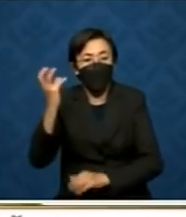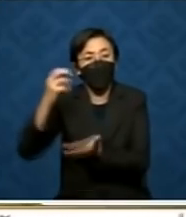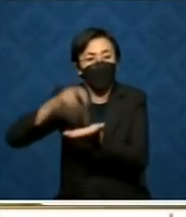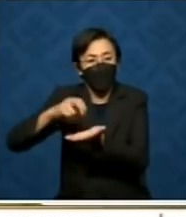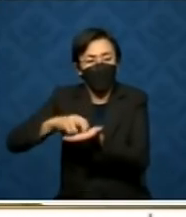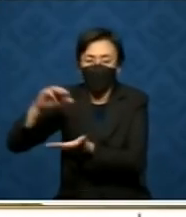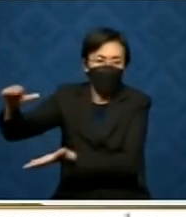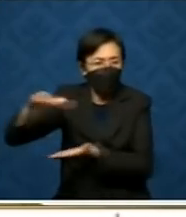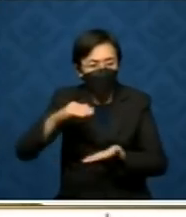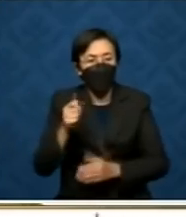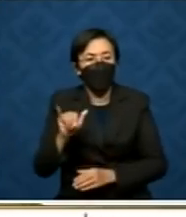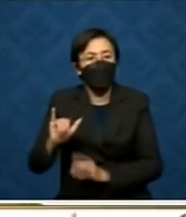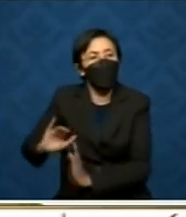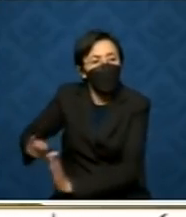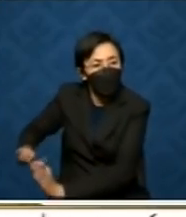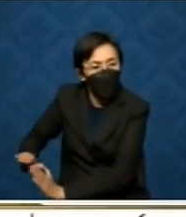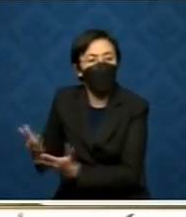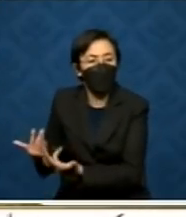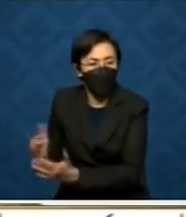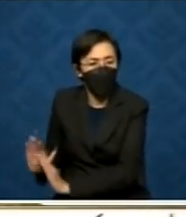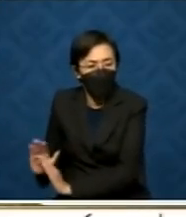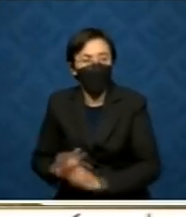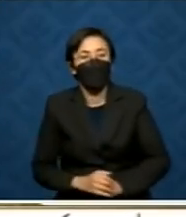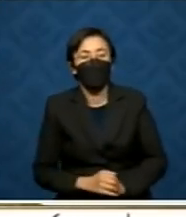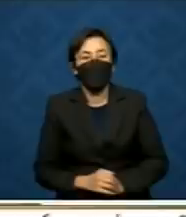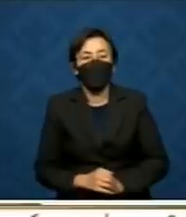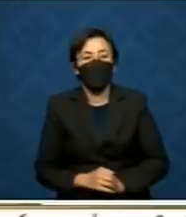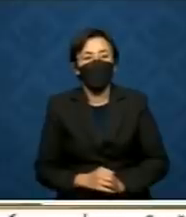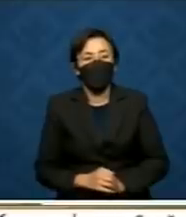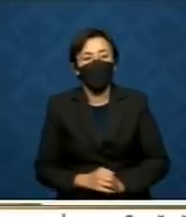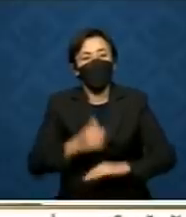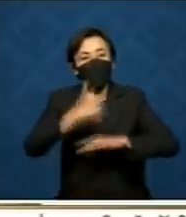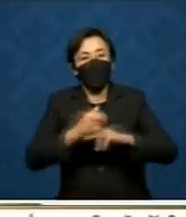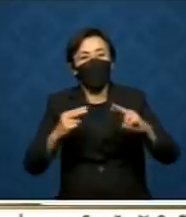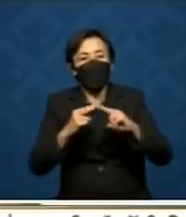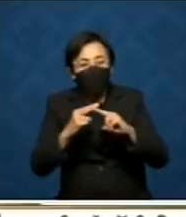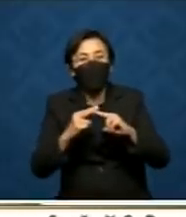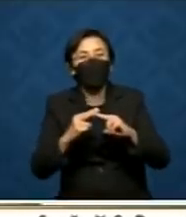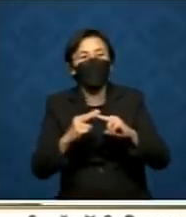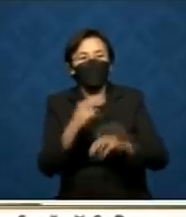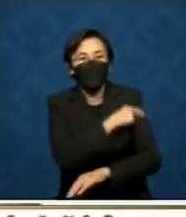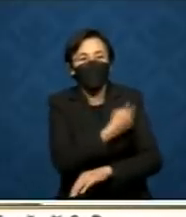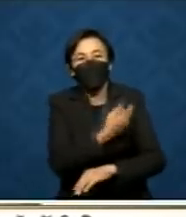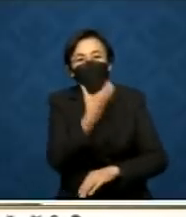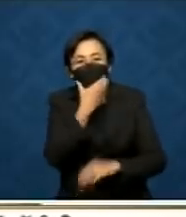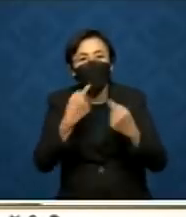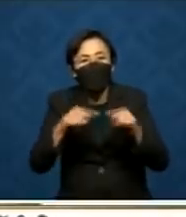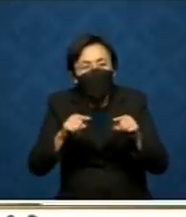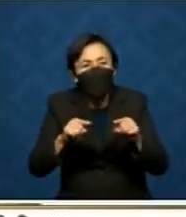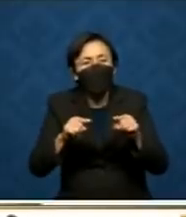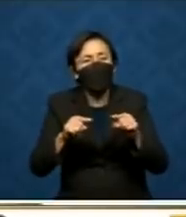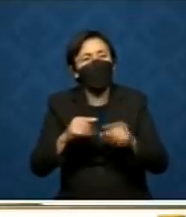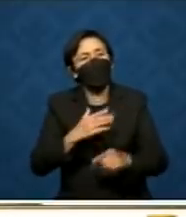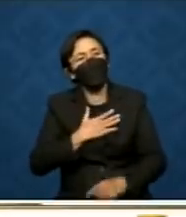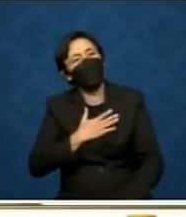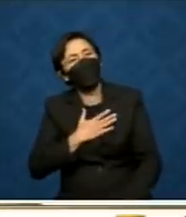มาเลยเอาไว้ก่อนพี่แล้วมาฟังโรงเรียนรู้ชิมต่อเมื่อวานเอาคิดอย่างนี้ซะอีกอ่ะ